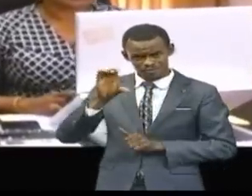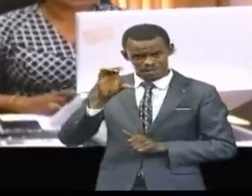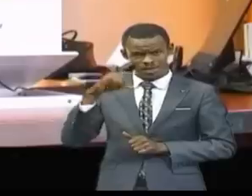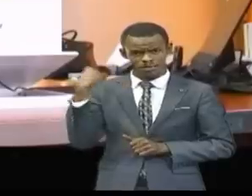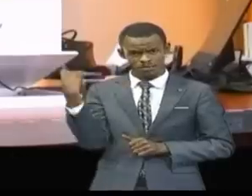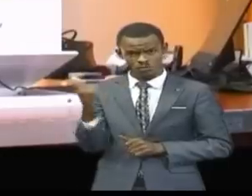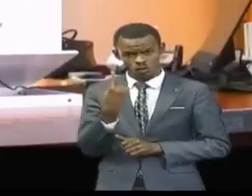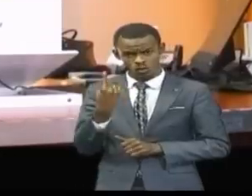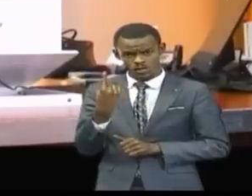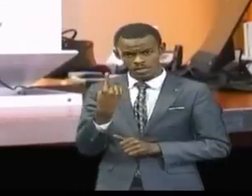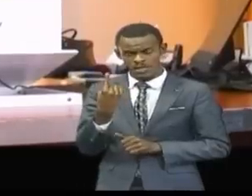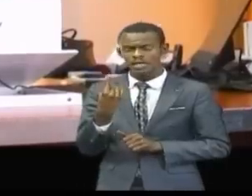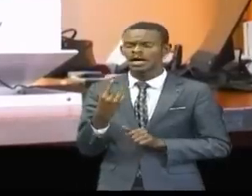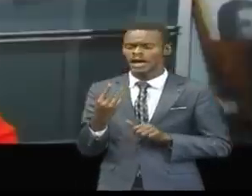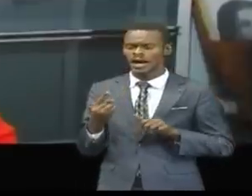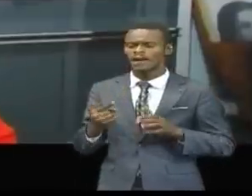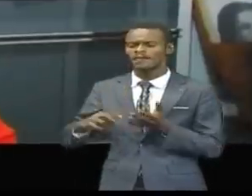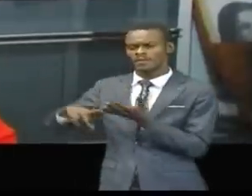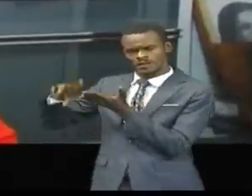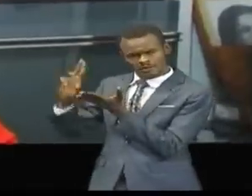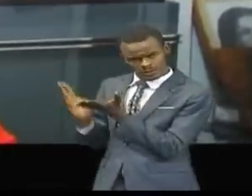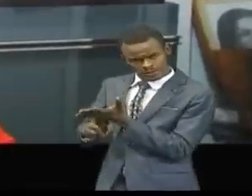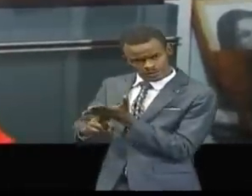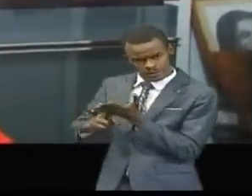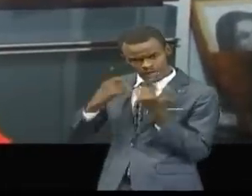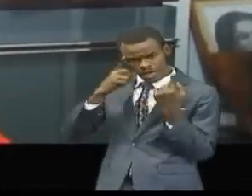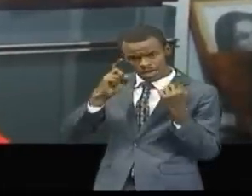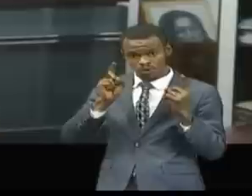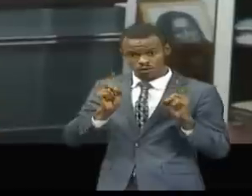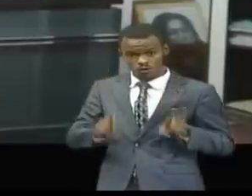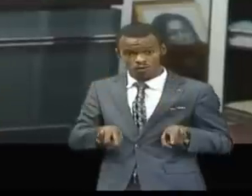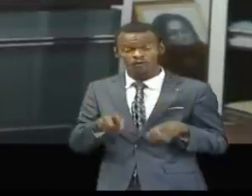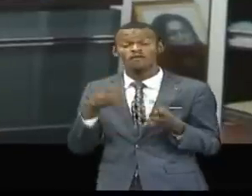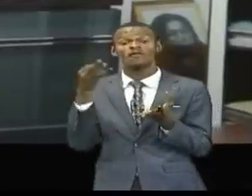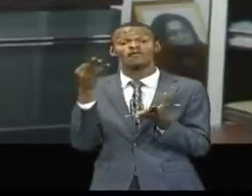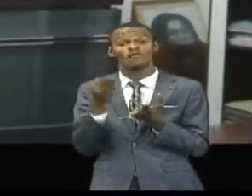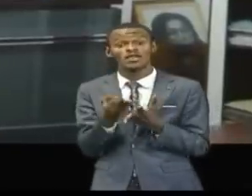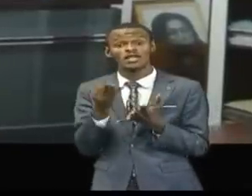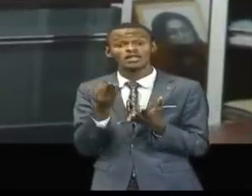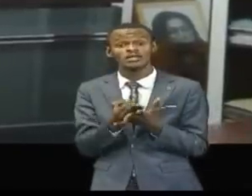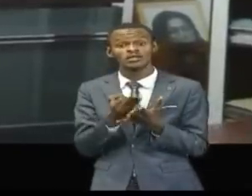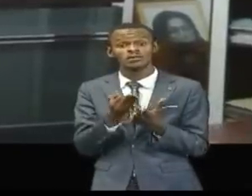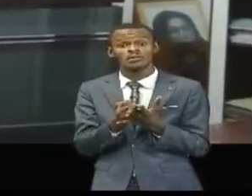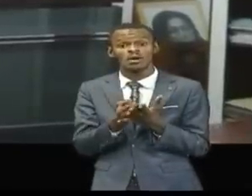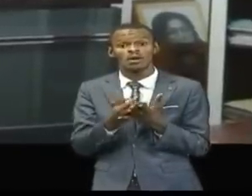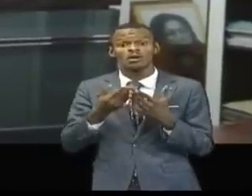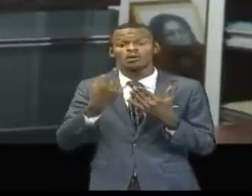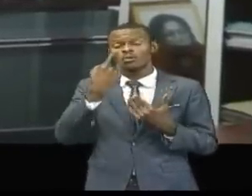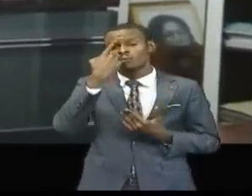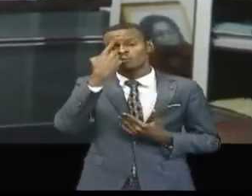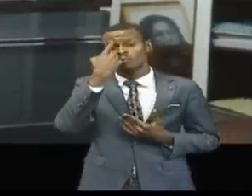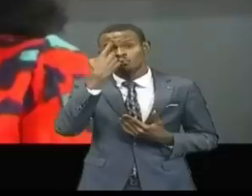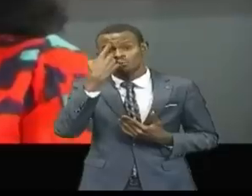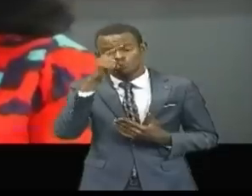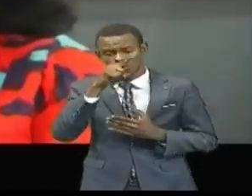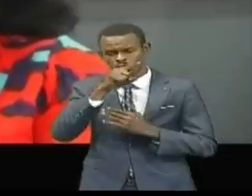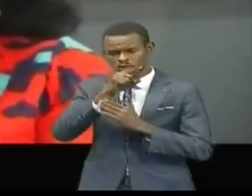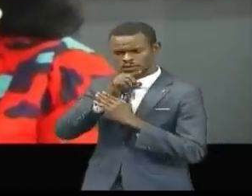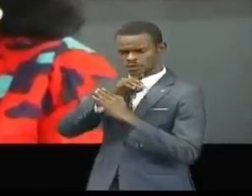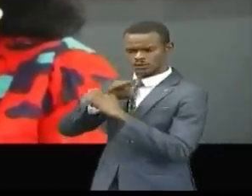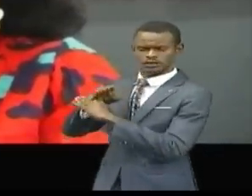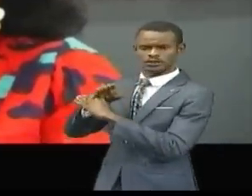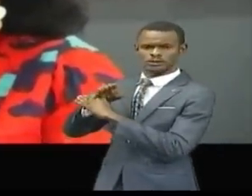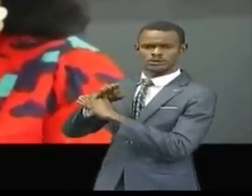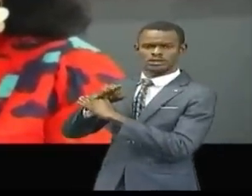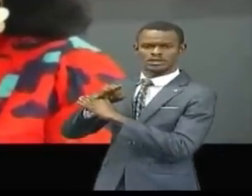la signature de l'accord de financement relatif au projet de résilience urbaine de Kananga